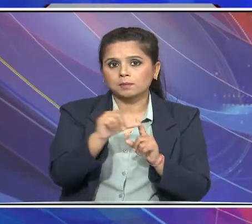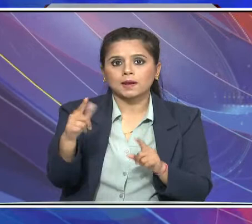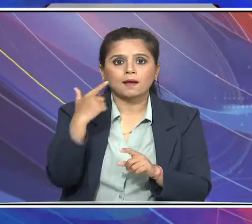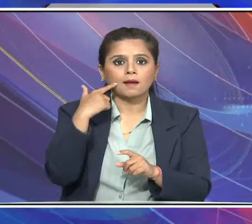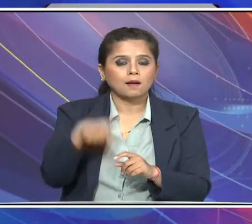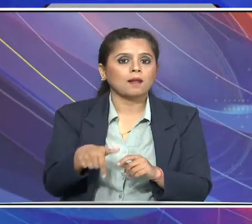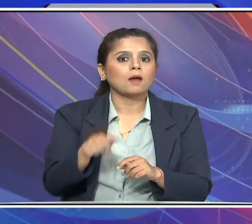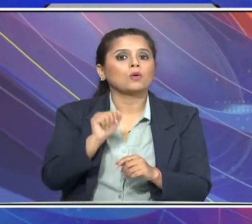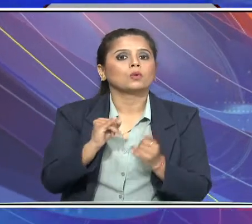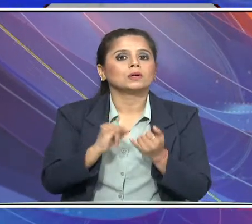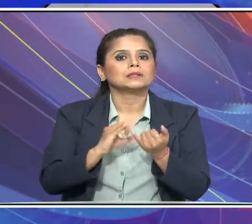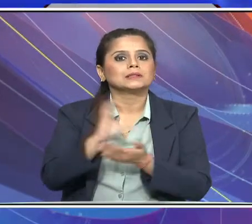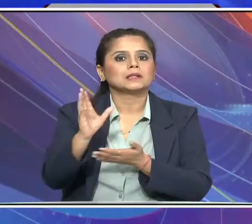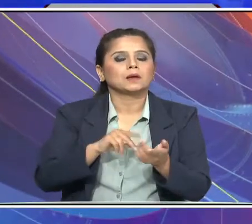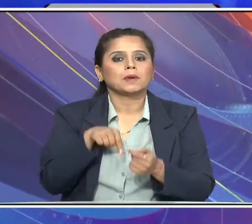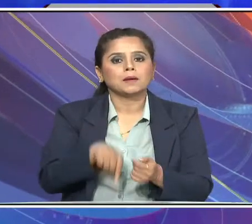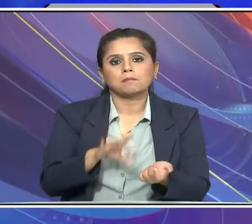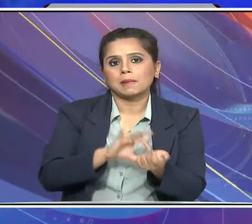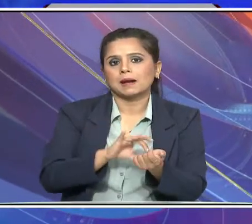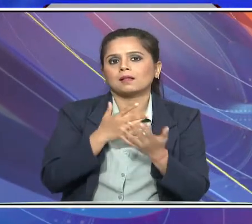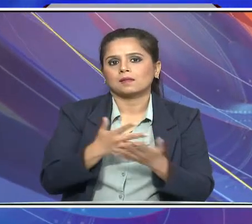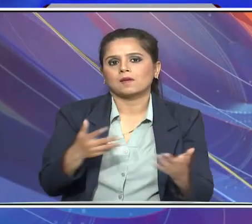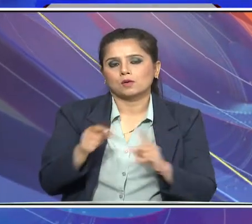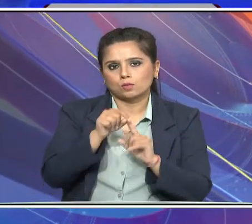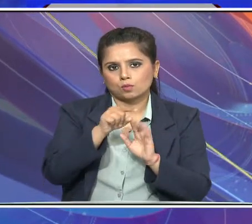मेडिकल डिवाइस पॉलिसी